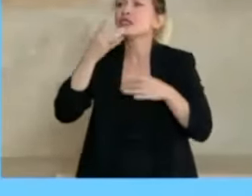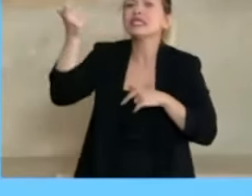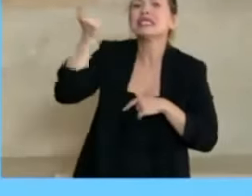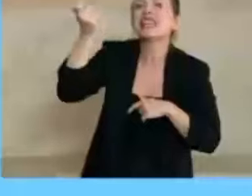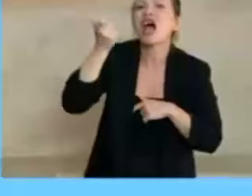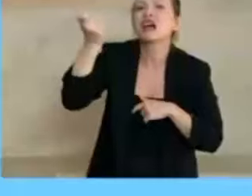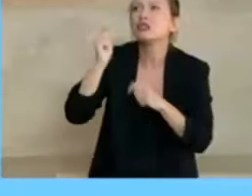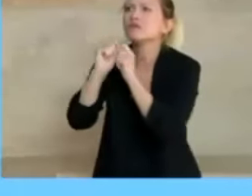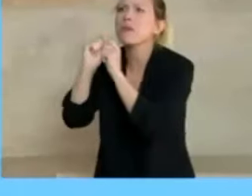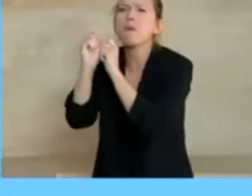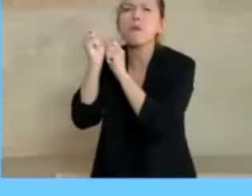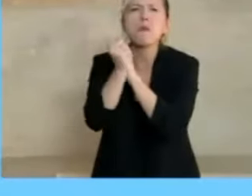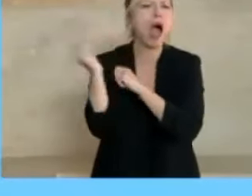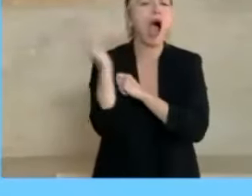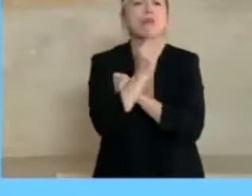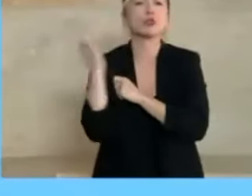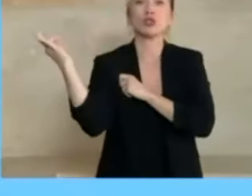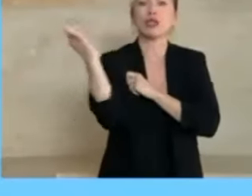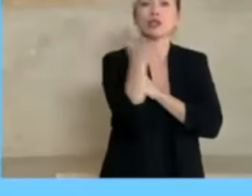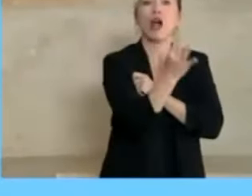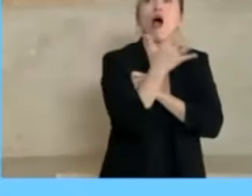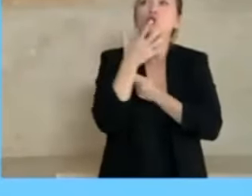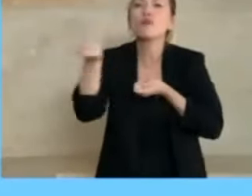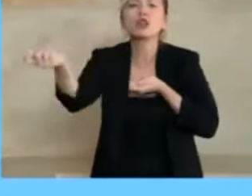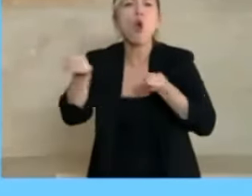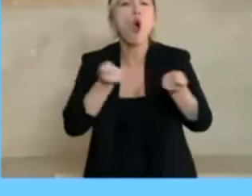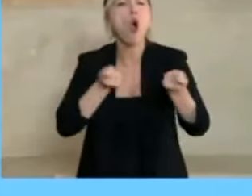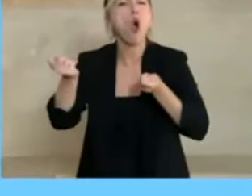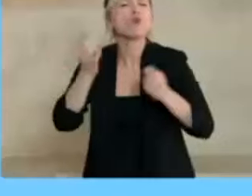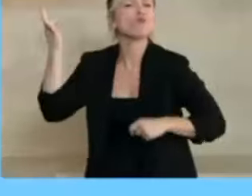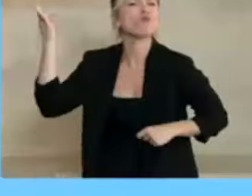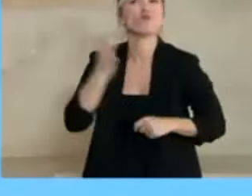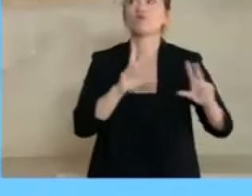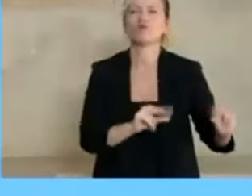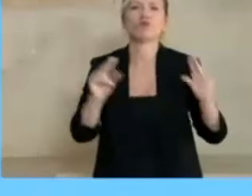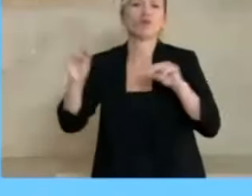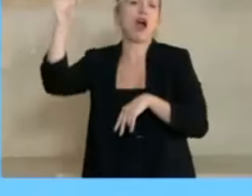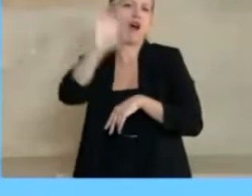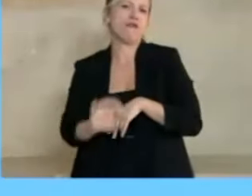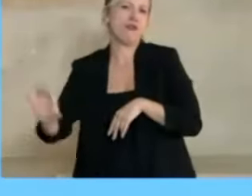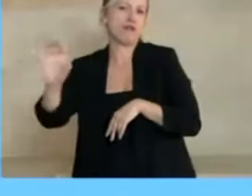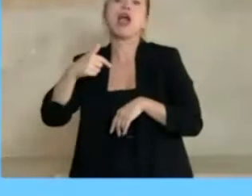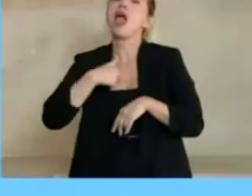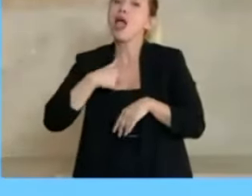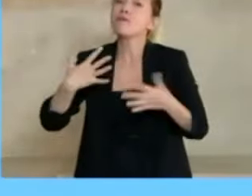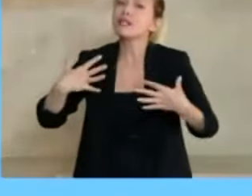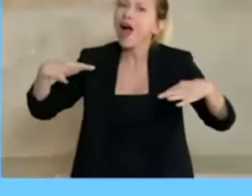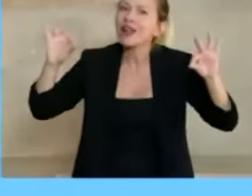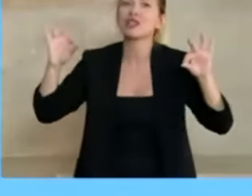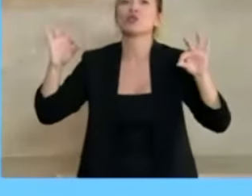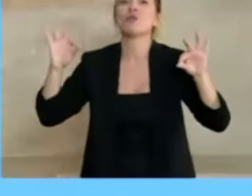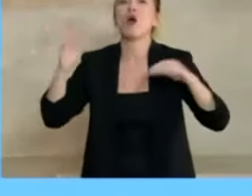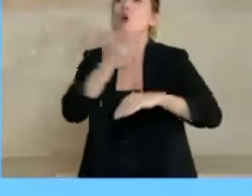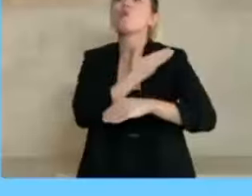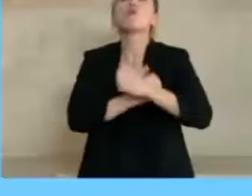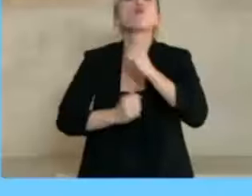κανονική ευρωπαϊκή χώρα. Το γεγονός ότι οργανώνουμε πια τον χώρο μέσα από τοπικά πολεοδομικά σχέδια ώστε να μην χτίζει ο καθένας